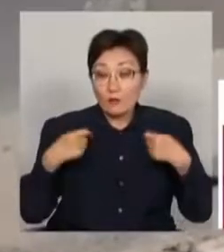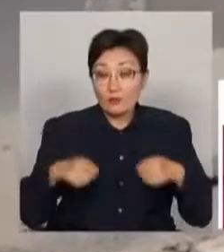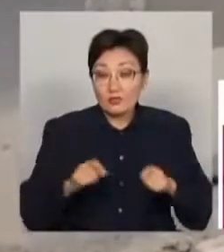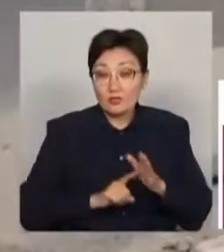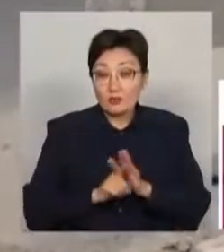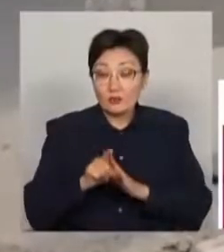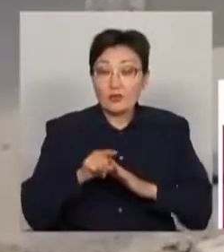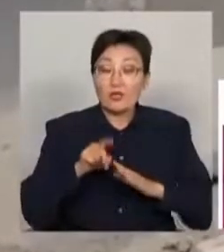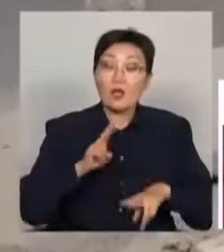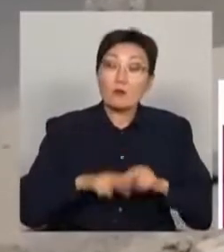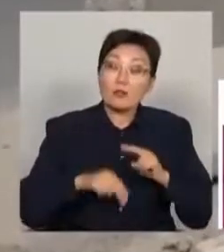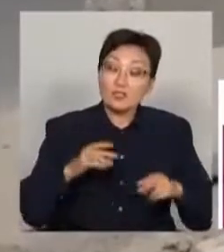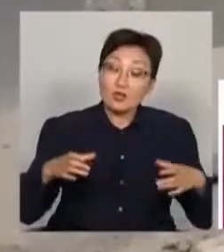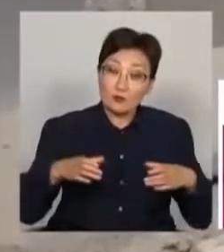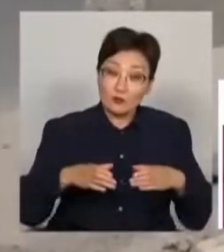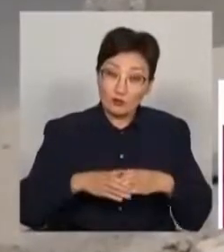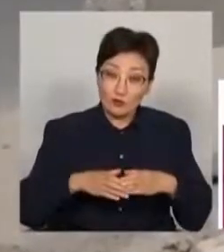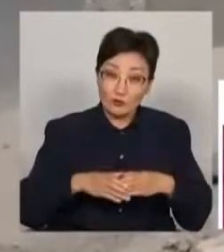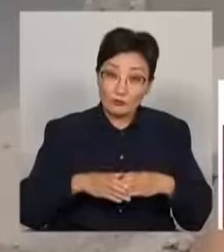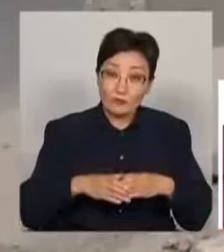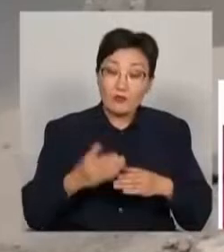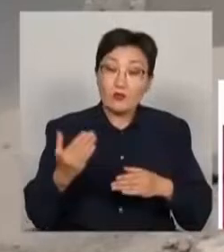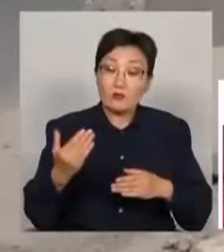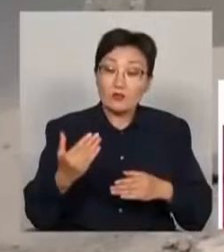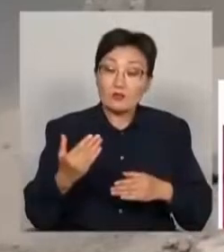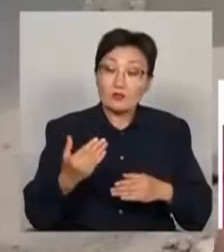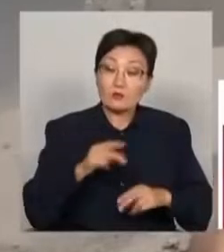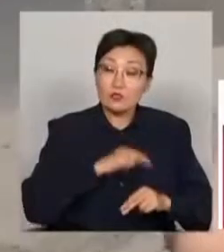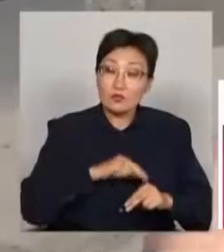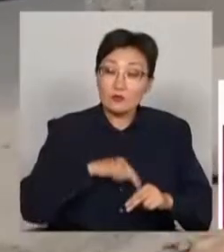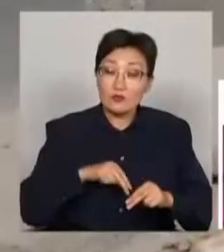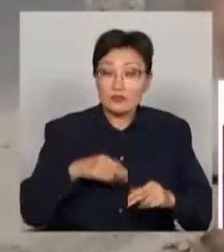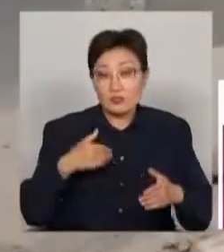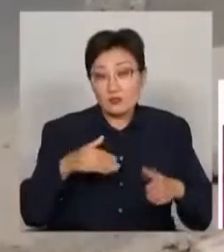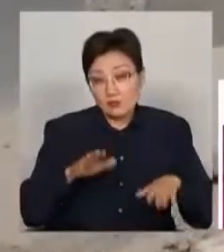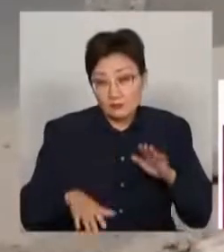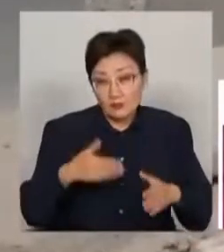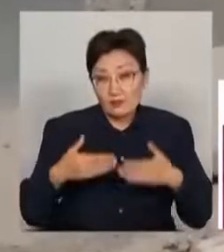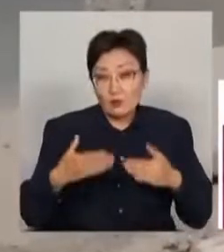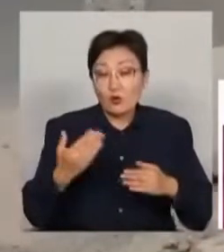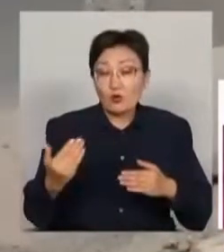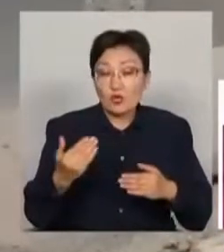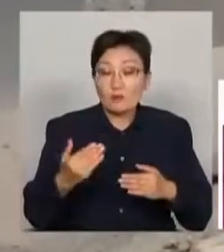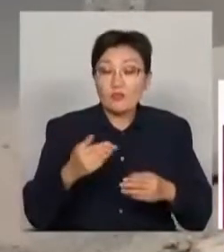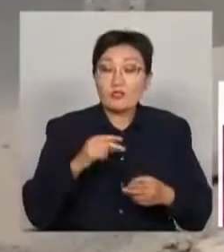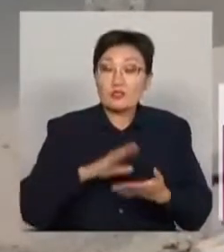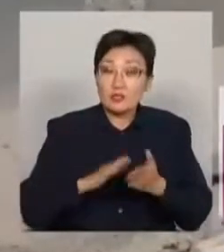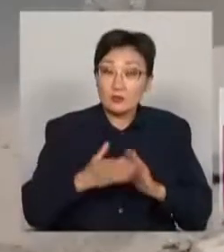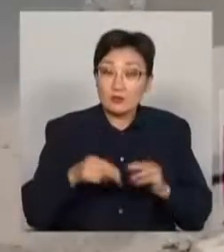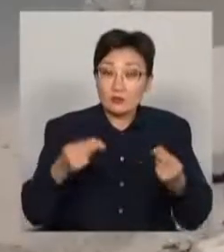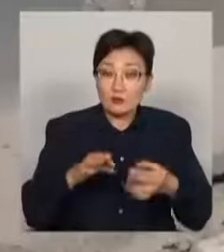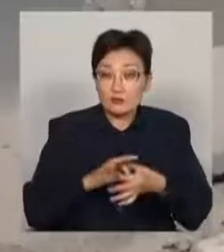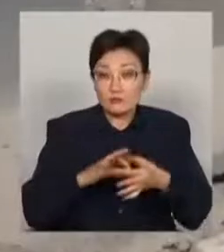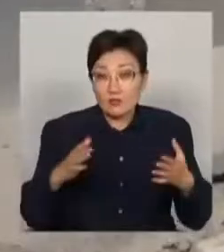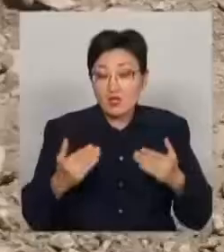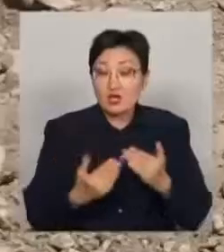бастап салған мердігер ұйым өз жұмысына жаңа салар қарағандықтан олармен контракты бұзып жаңа